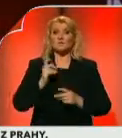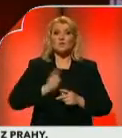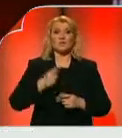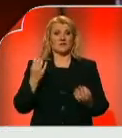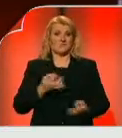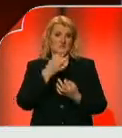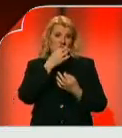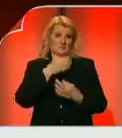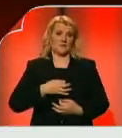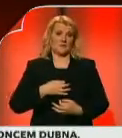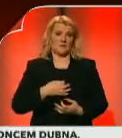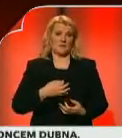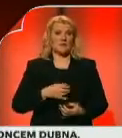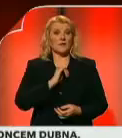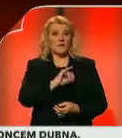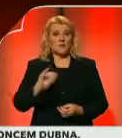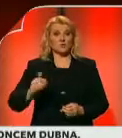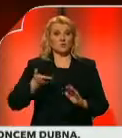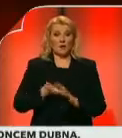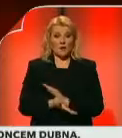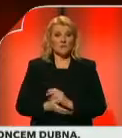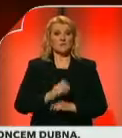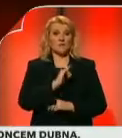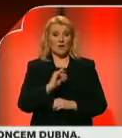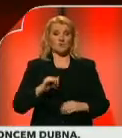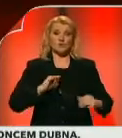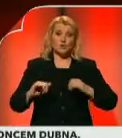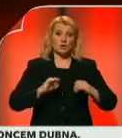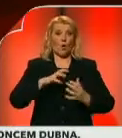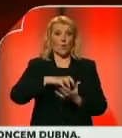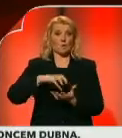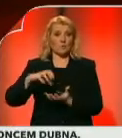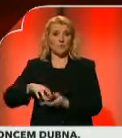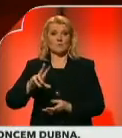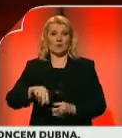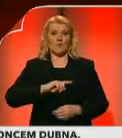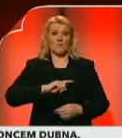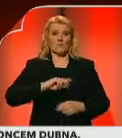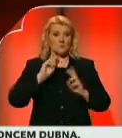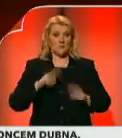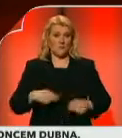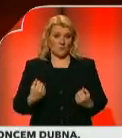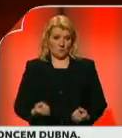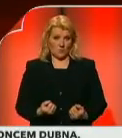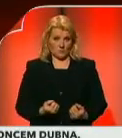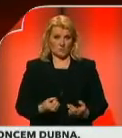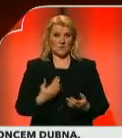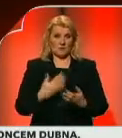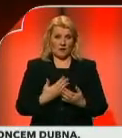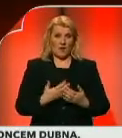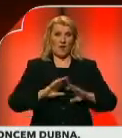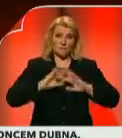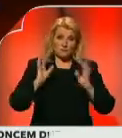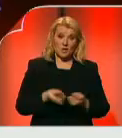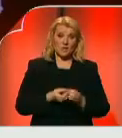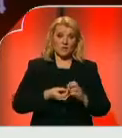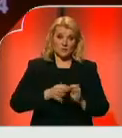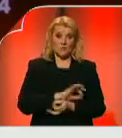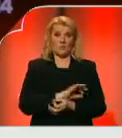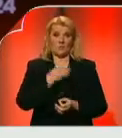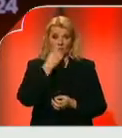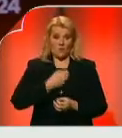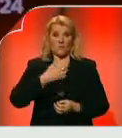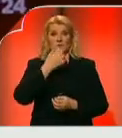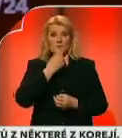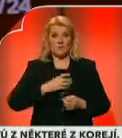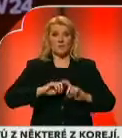věci. Samozřejmě každý náměstek, každý ředitel odboru má svoje kompetence a nemyslím si, že o každém kroku každého ředitele